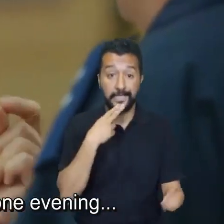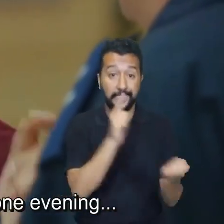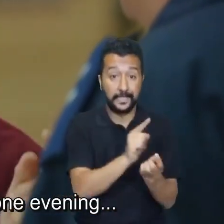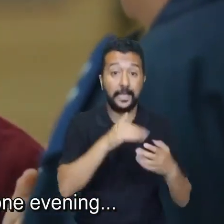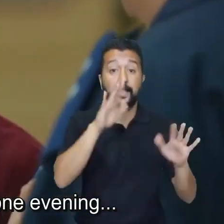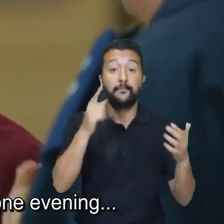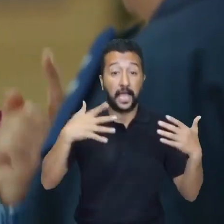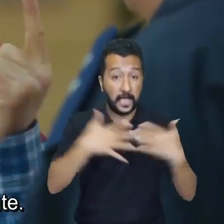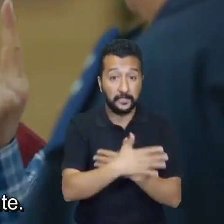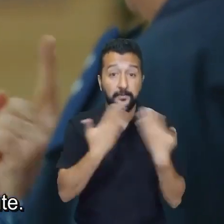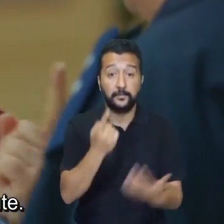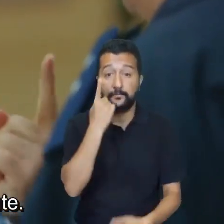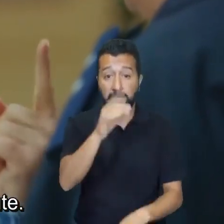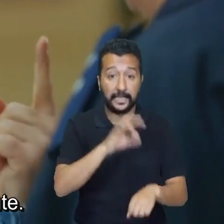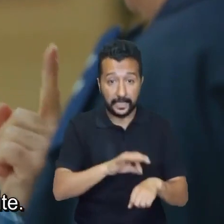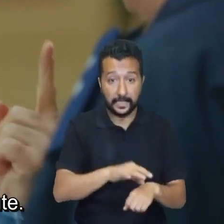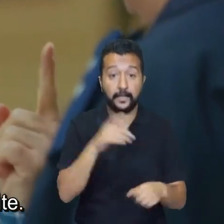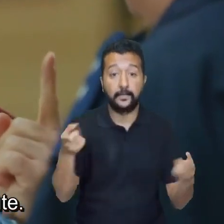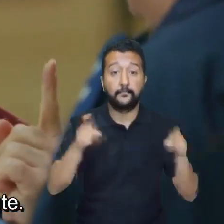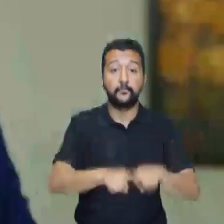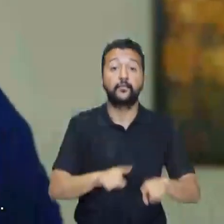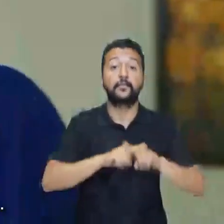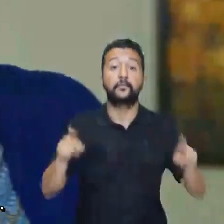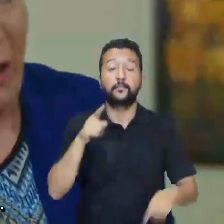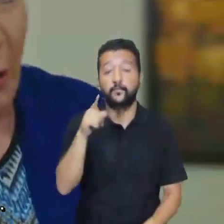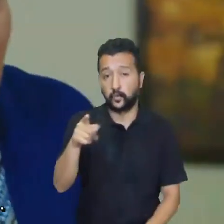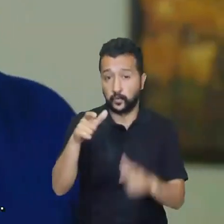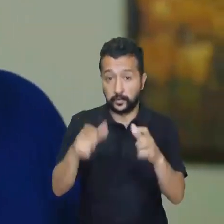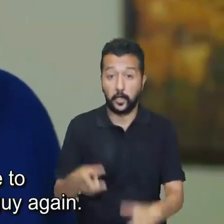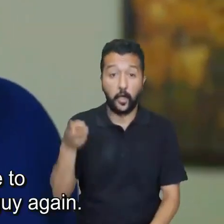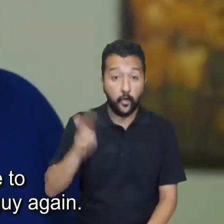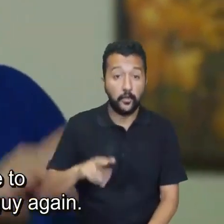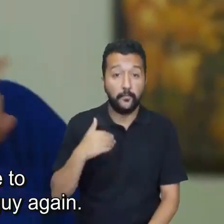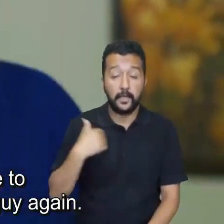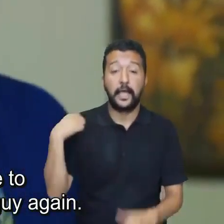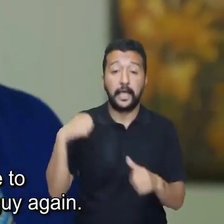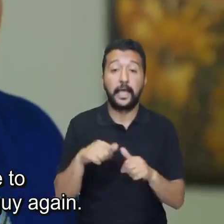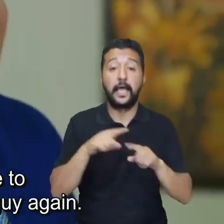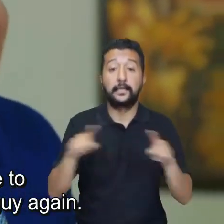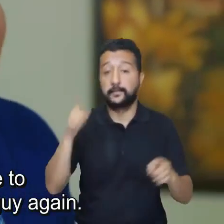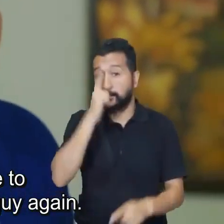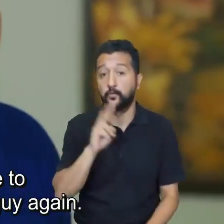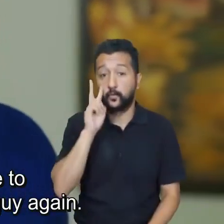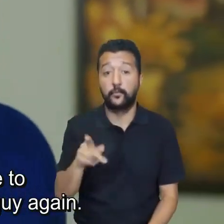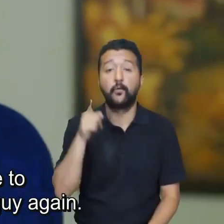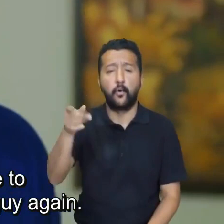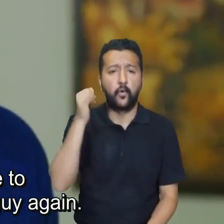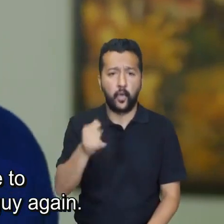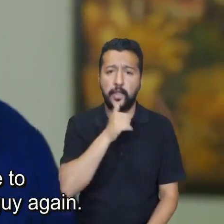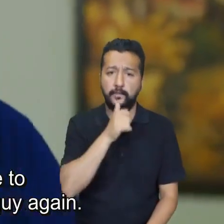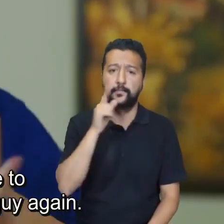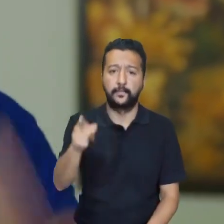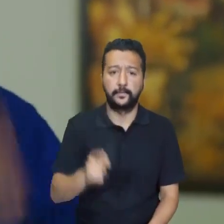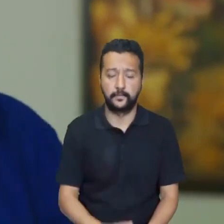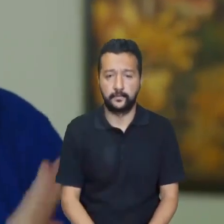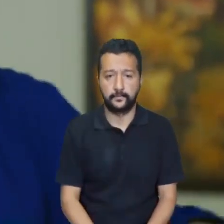kadınla değil bir akşam bir dakika bile yan yana gelmem. Şuracıkta ölsem ben bir daha asla yüz yüze gelmem o mendebur suratlı